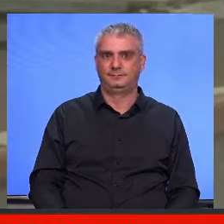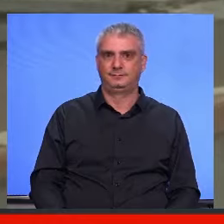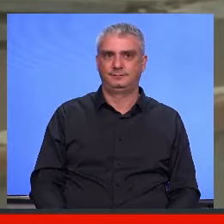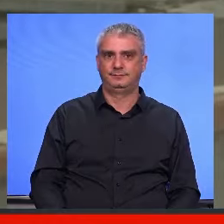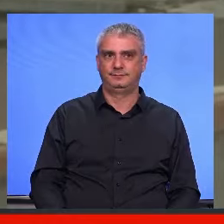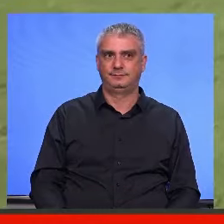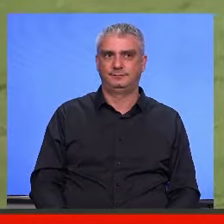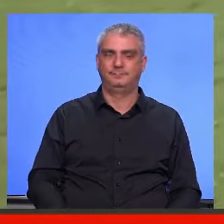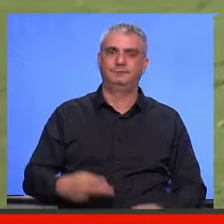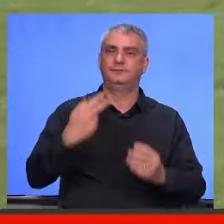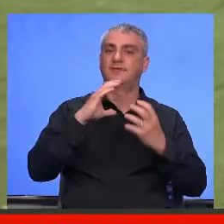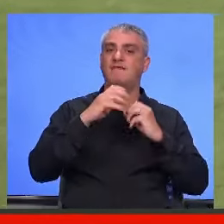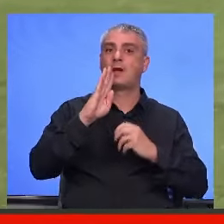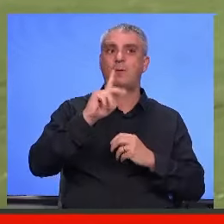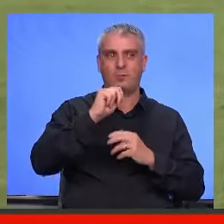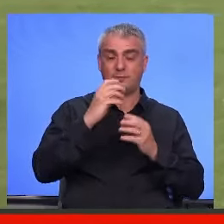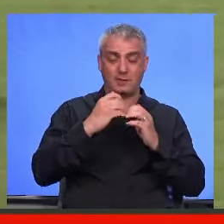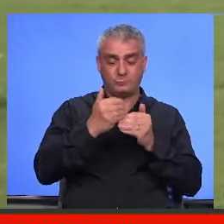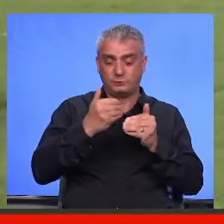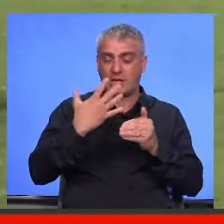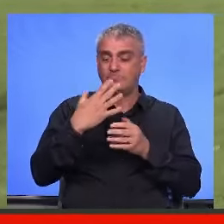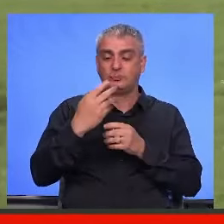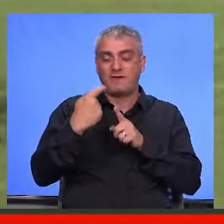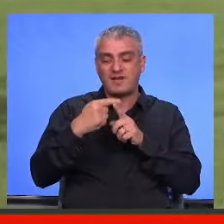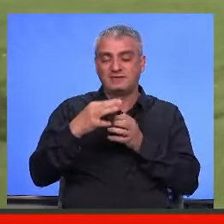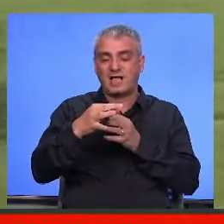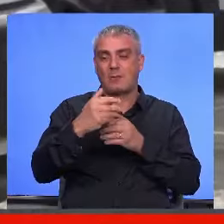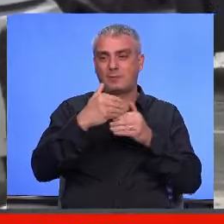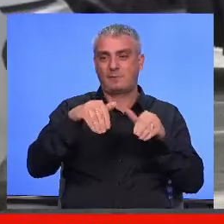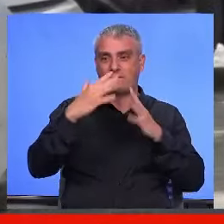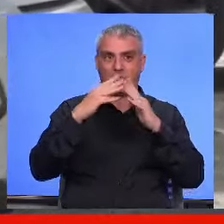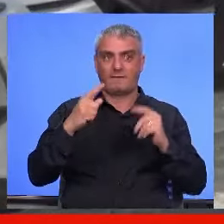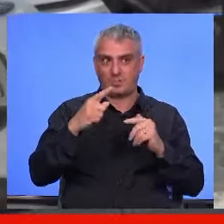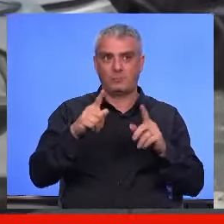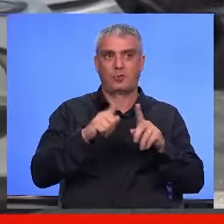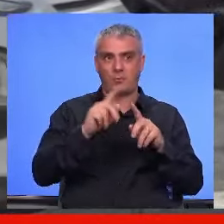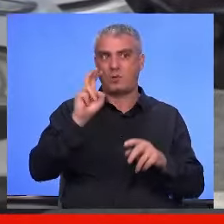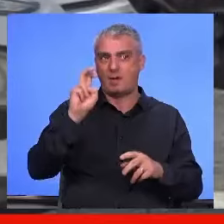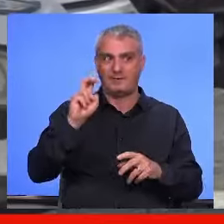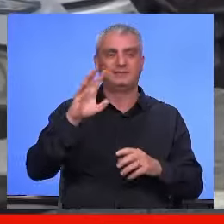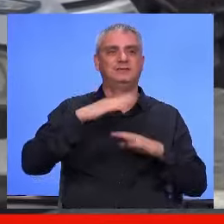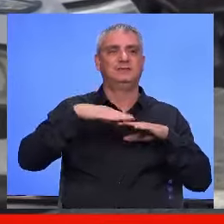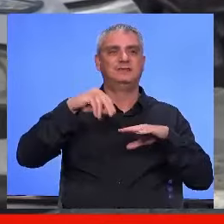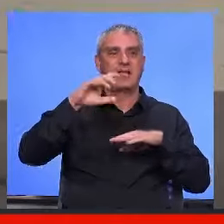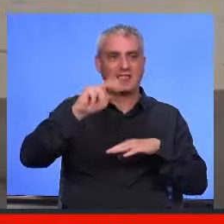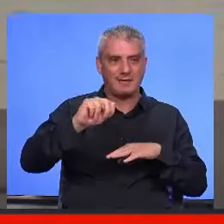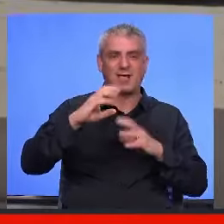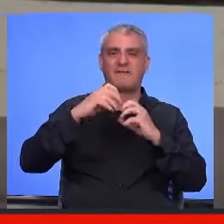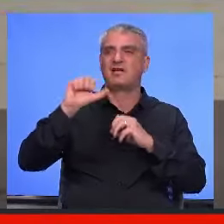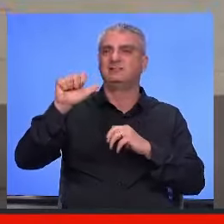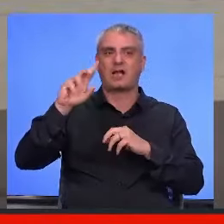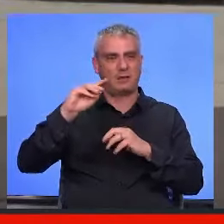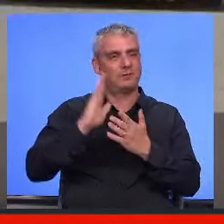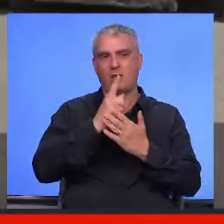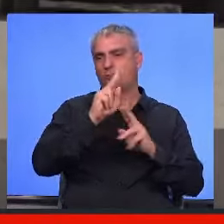ובחזרה לכפר בלום, הקיבוץ מרוחק כ5.5 קילומטרים מגבול לבנון. כמו אמיר, שדה נחמיה, כפר סולד ויישובים נוספים, הוחלט